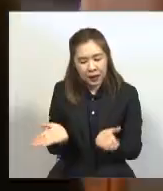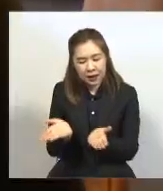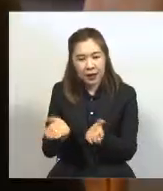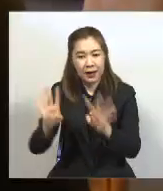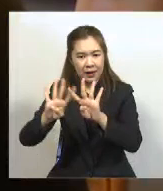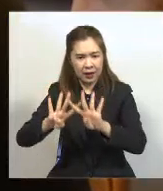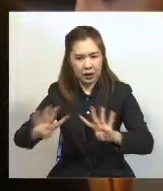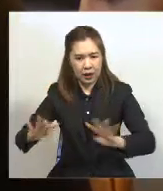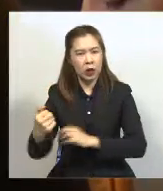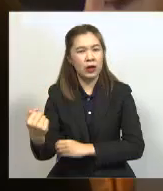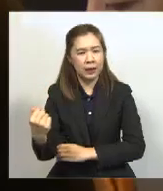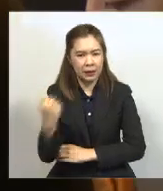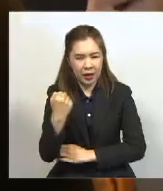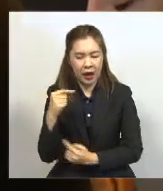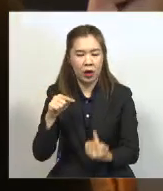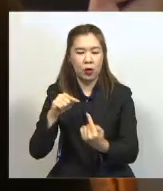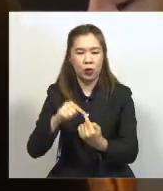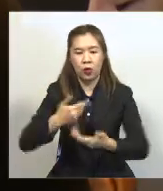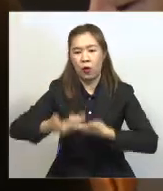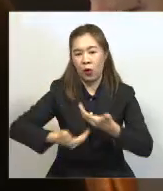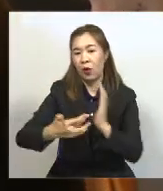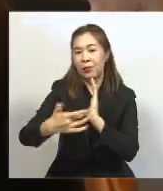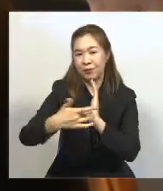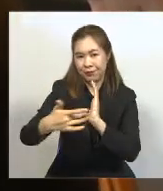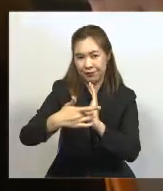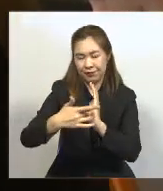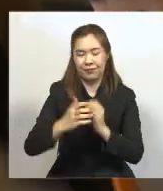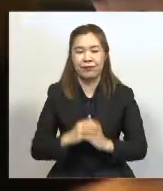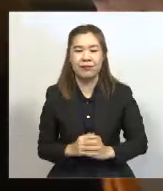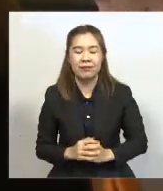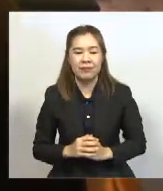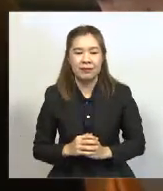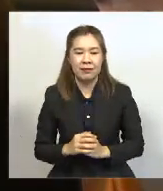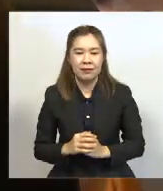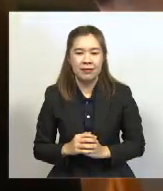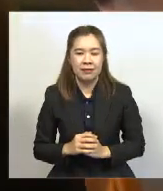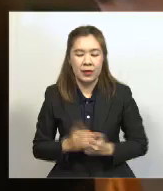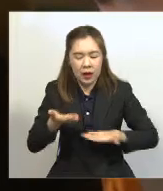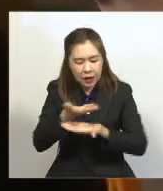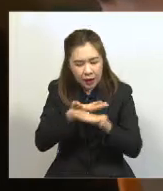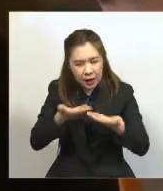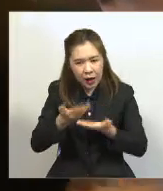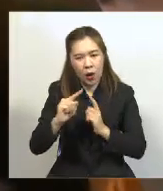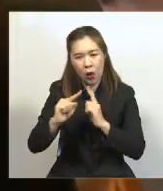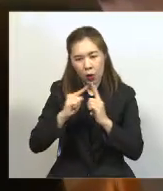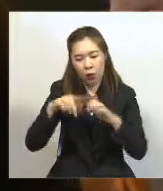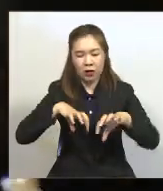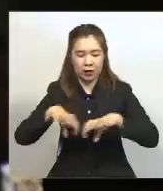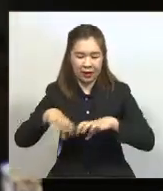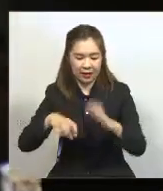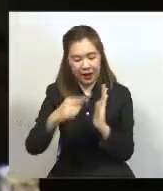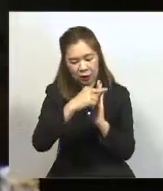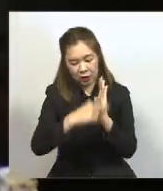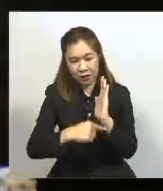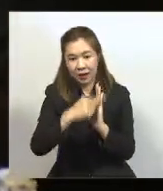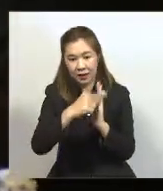าเซียนนั้นมีความเข้มแข็งด้านพาณิชย์อิเล็กทรอนิกส์ด้วยนอกจากนี้ก็จะมีการหารือเกี่ยวกับการบริหารจัดการชาย